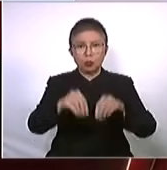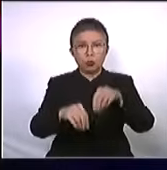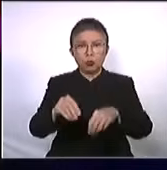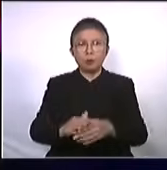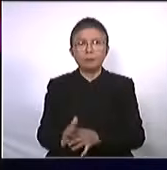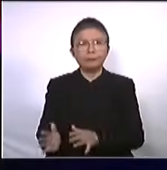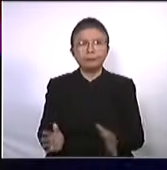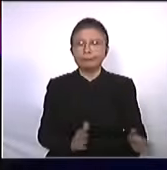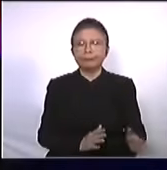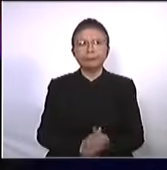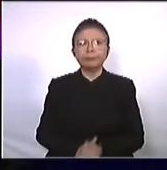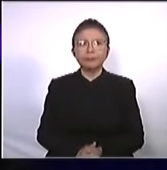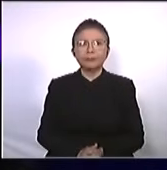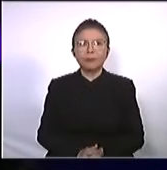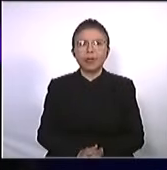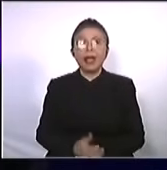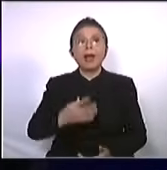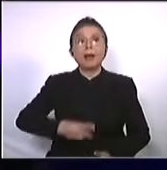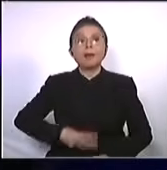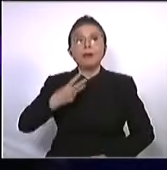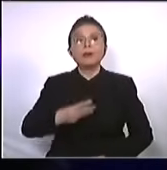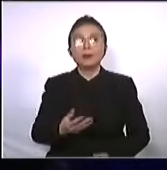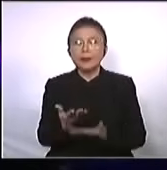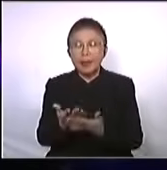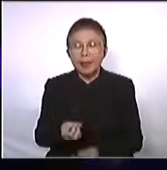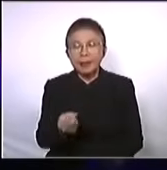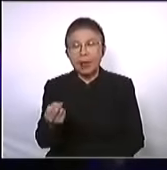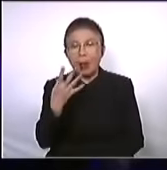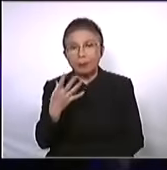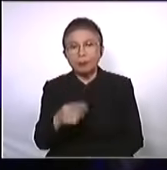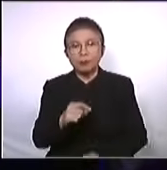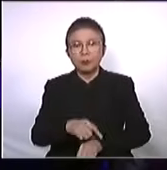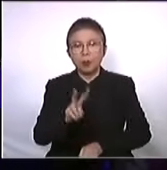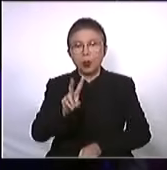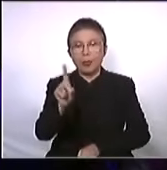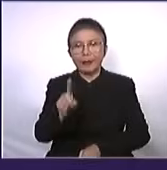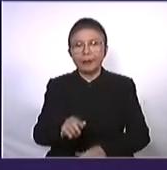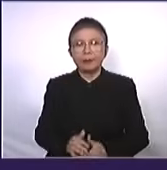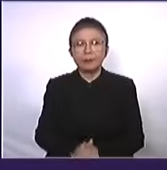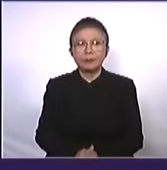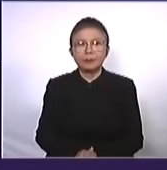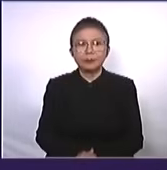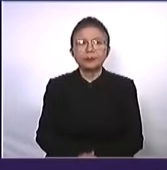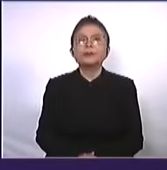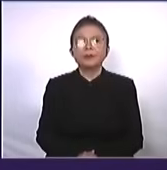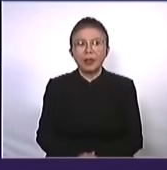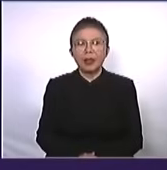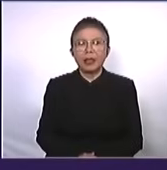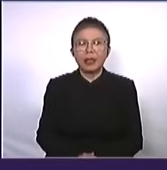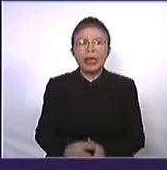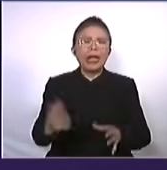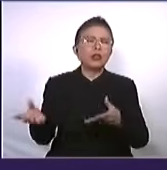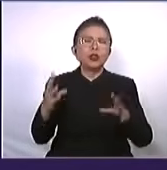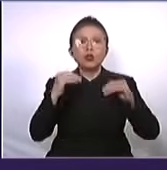baik silakan Pak Mahfud untuk menjawab waktu anda untuk menjawab 2 menit kami persilakan Bapak cimin itu